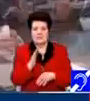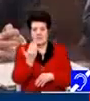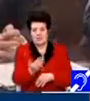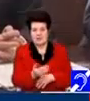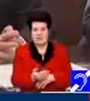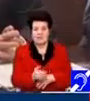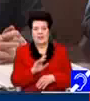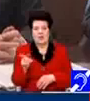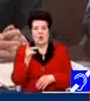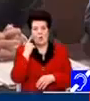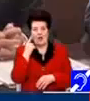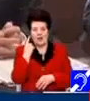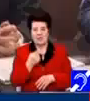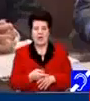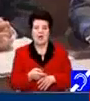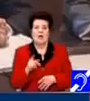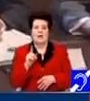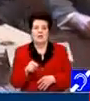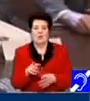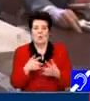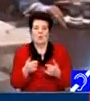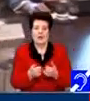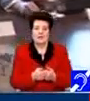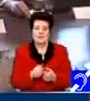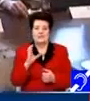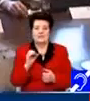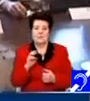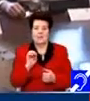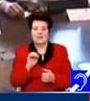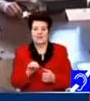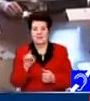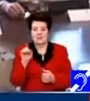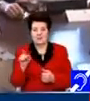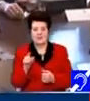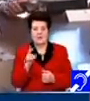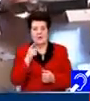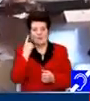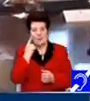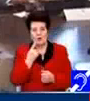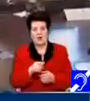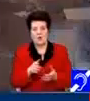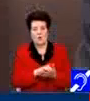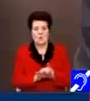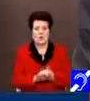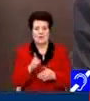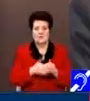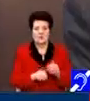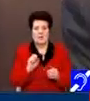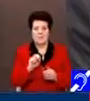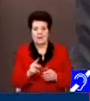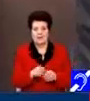la Phenian. În cursul acesteia s-a decis organizarea unui summit intercorean la frontiera comună la sfârșitul aprilie